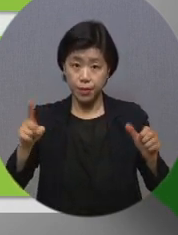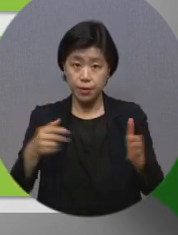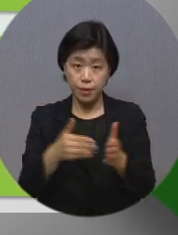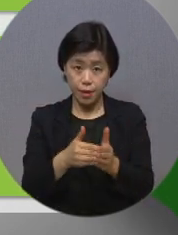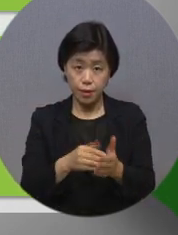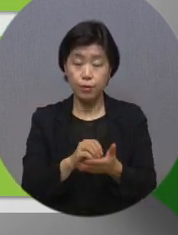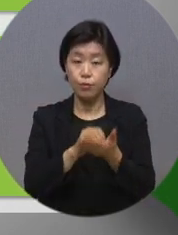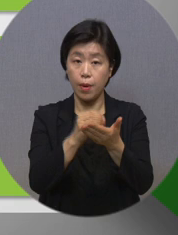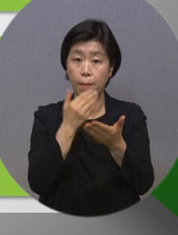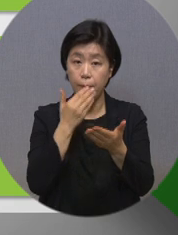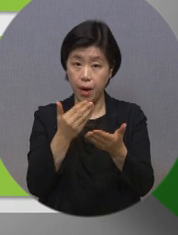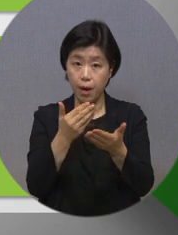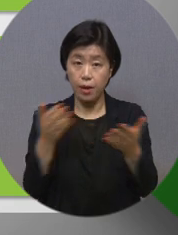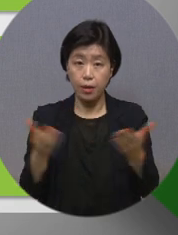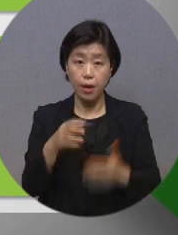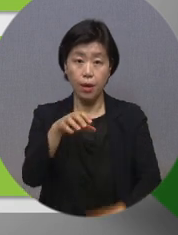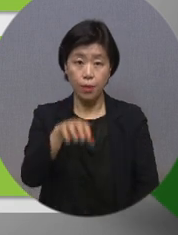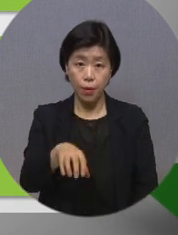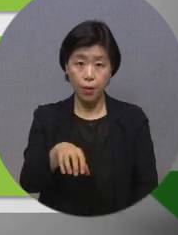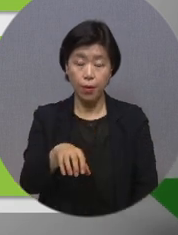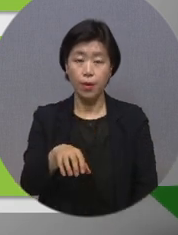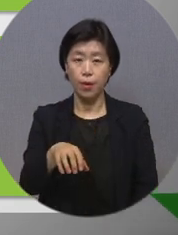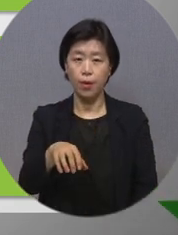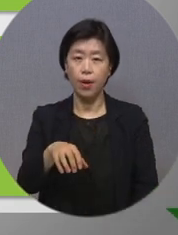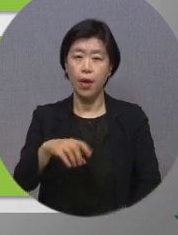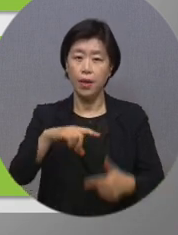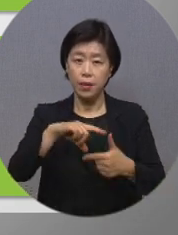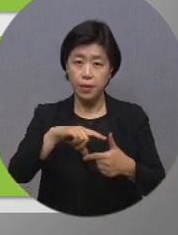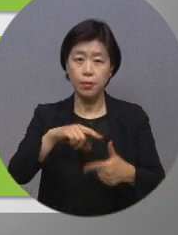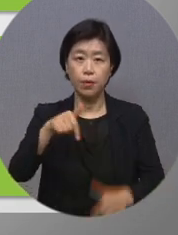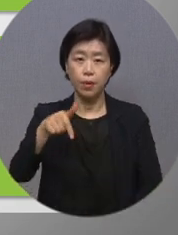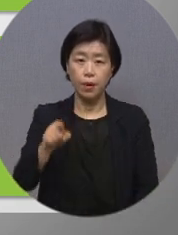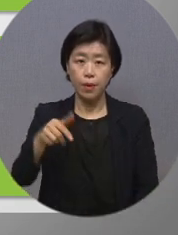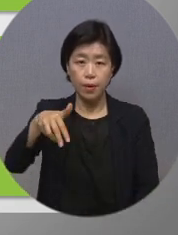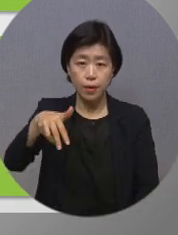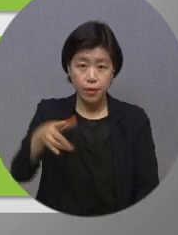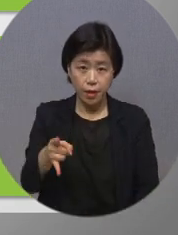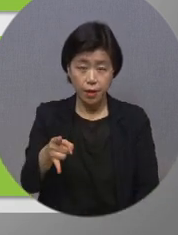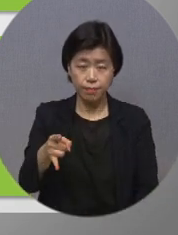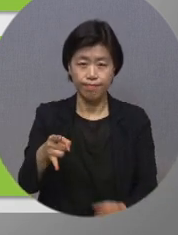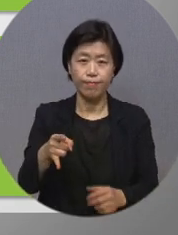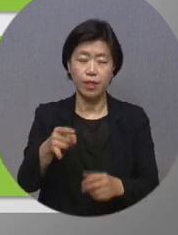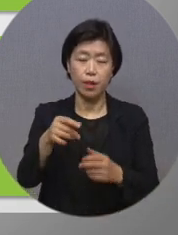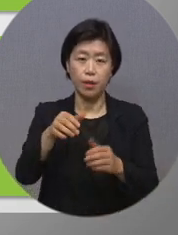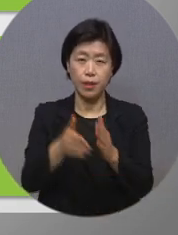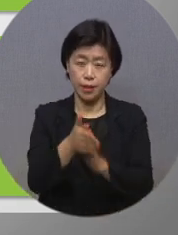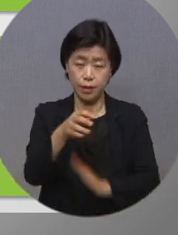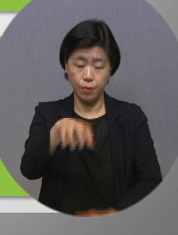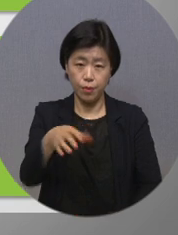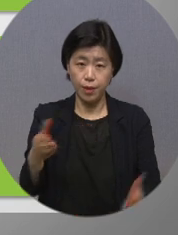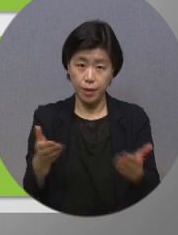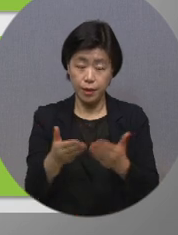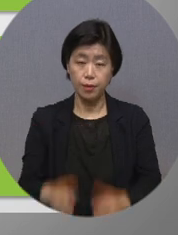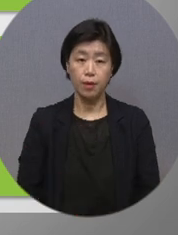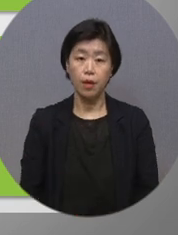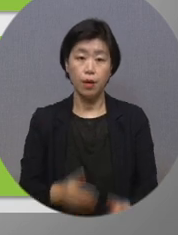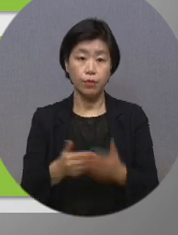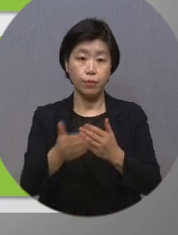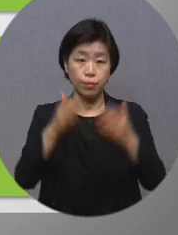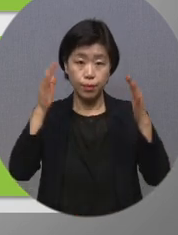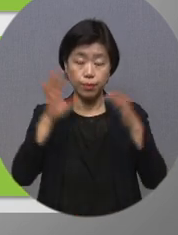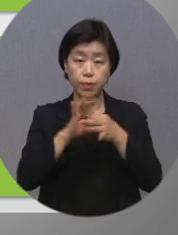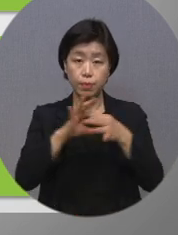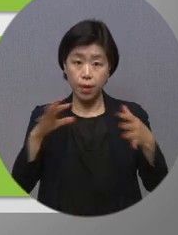경상남도 거제시입니다. 경력과 학력은 무관하며 계약직을 채용합니다. 장애인만 채용하며 담당